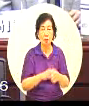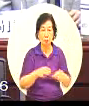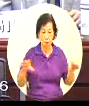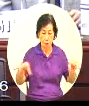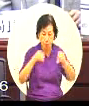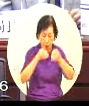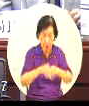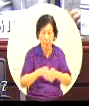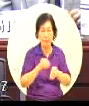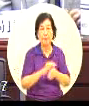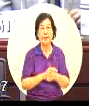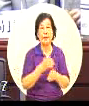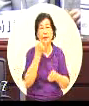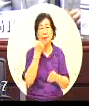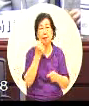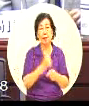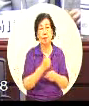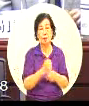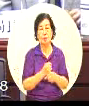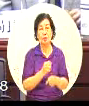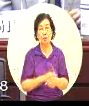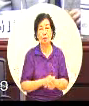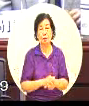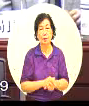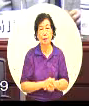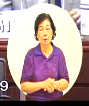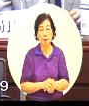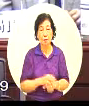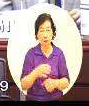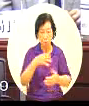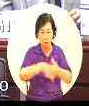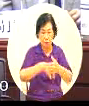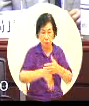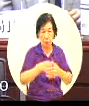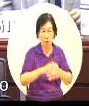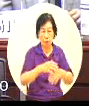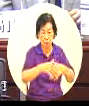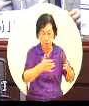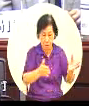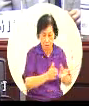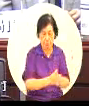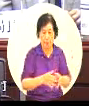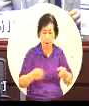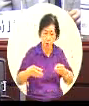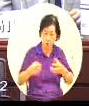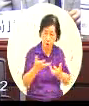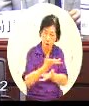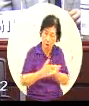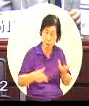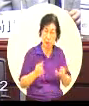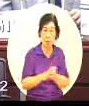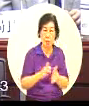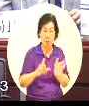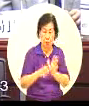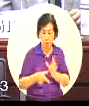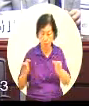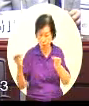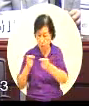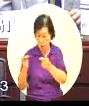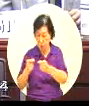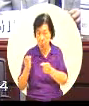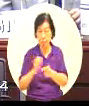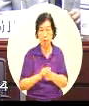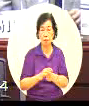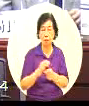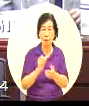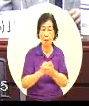处理。那我想我们内部会来讨论，在近期来再来跟议会来